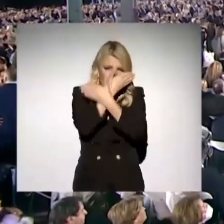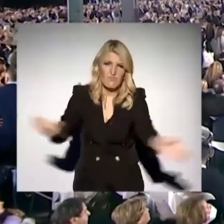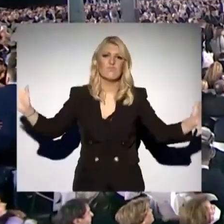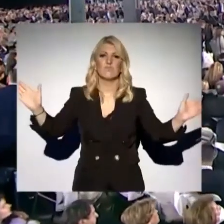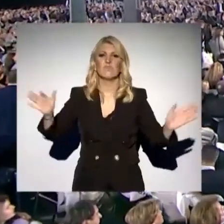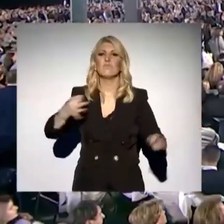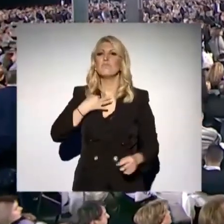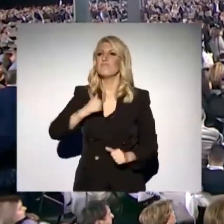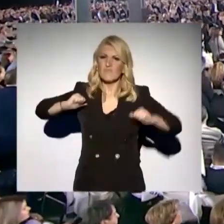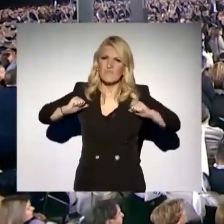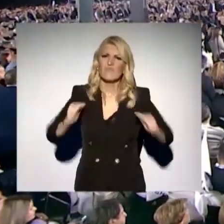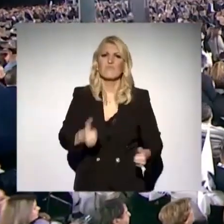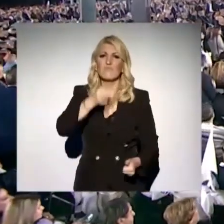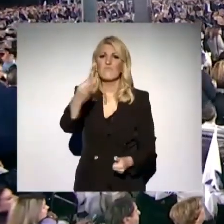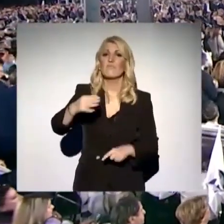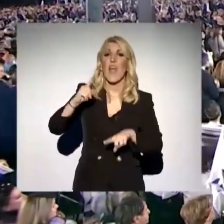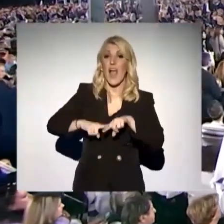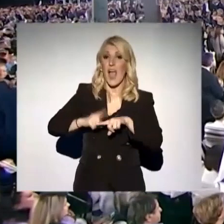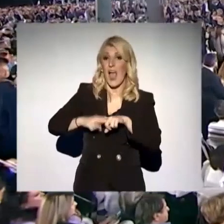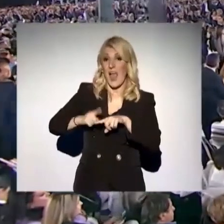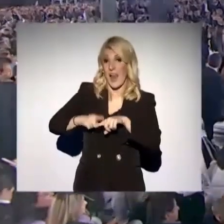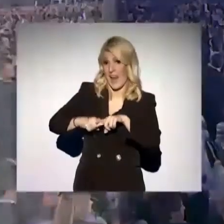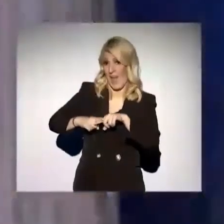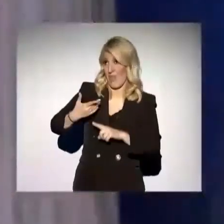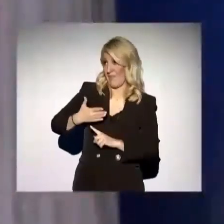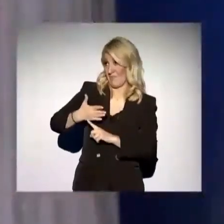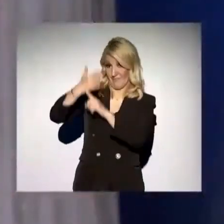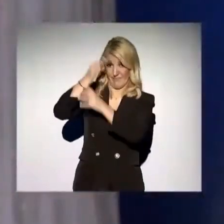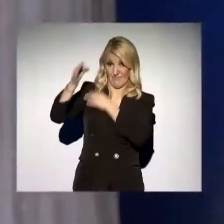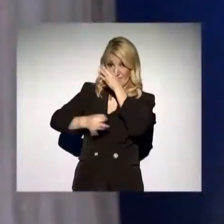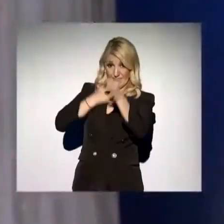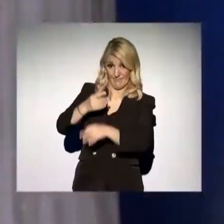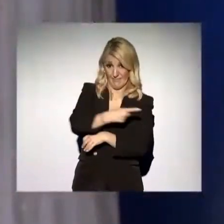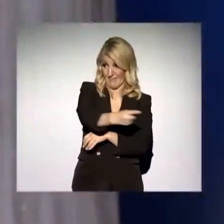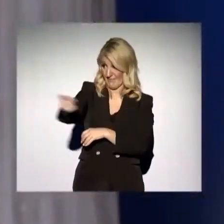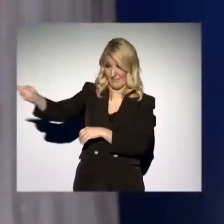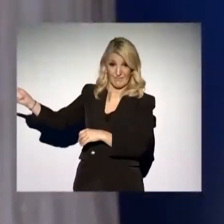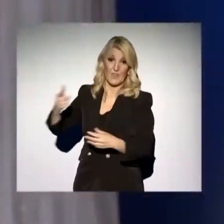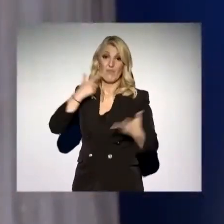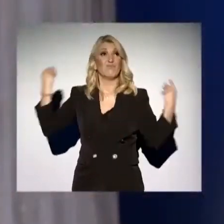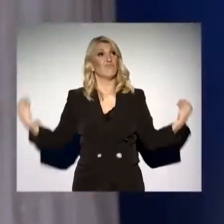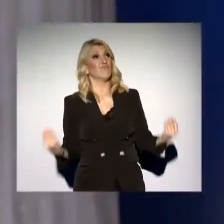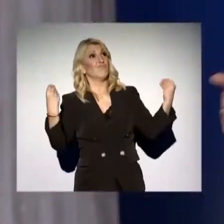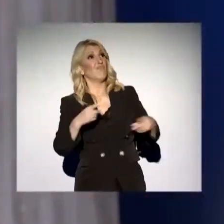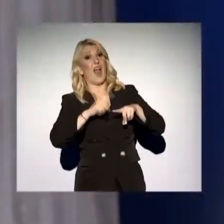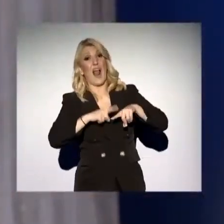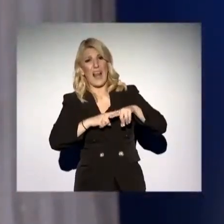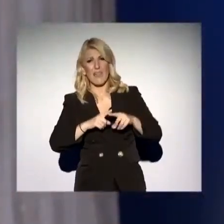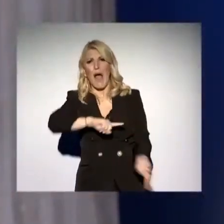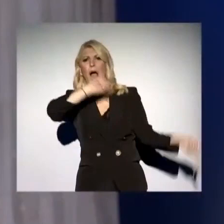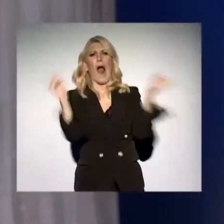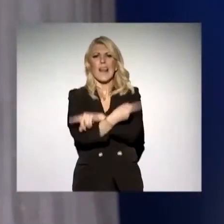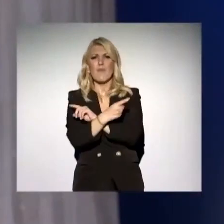και θρησκεία ενώ ταυτόχρονα πουλάς κυραλιφές και δίθεν χειρόγραφα του Χριστού συνιστά πράξη μέγιστης πολιτικής εξαπάτησης.